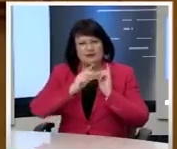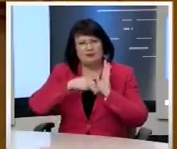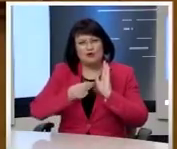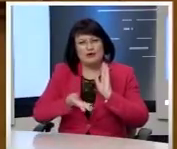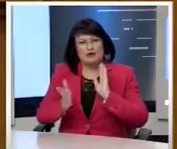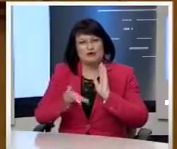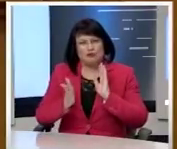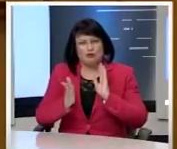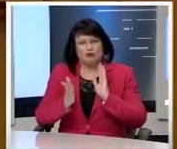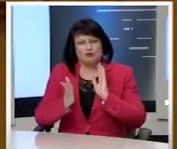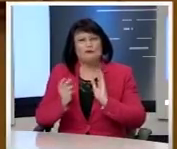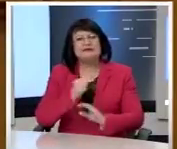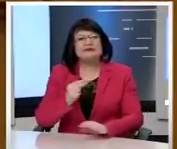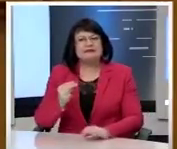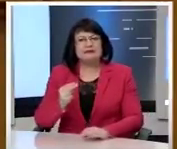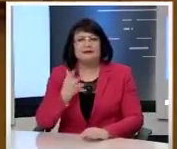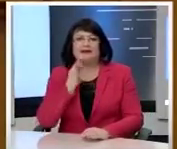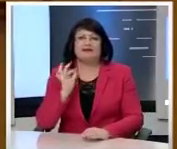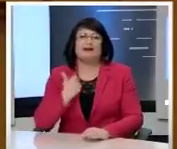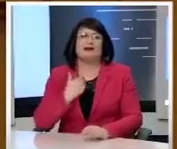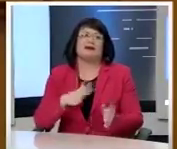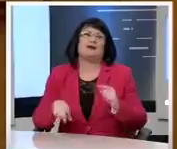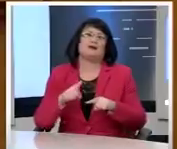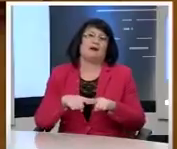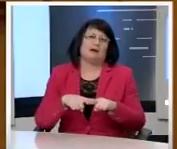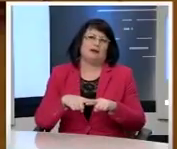μνημόνια συνιστά μια ευκαιρία για τη χώρα.